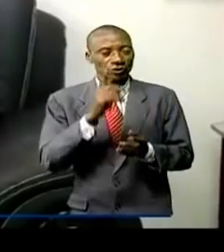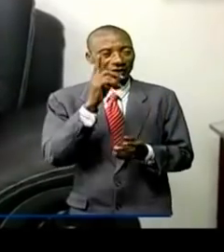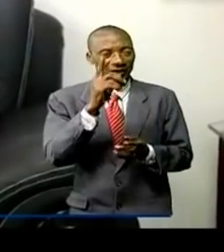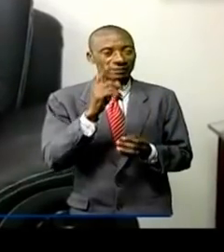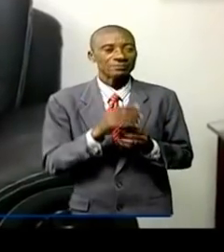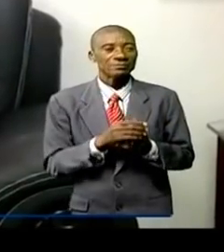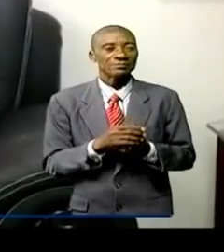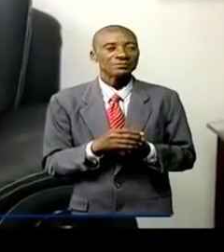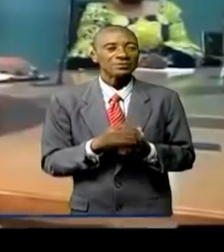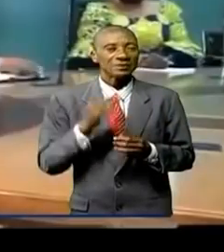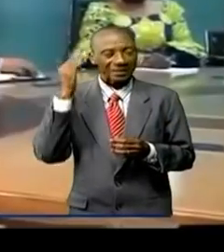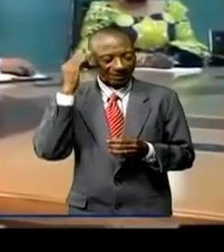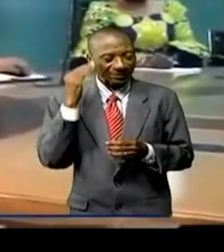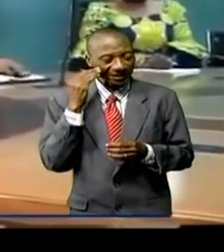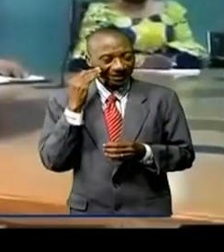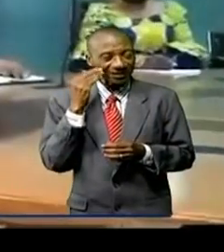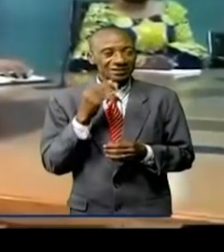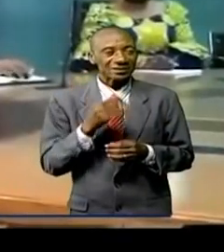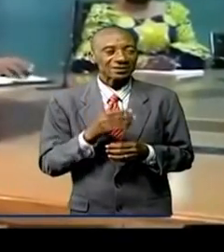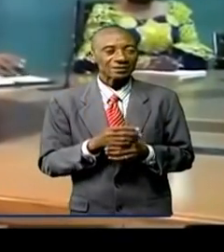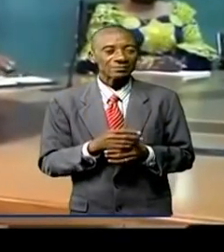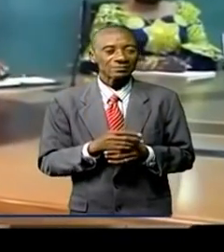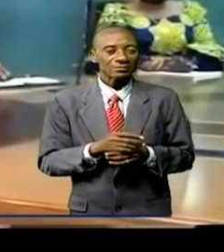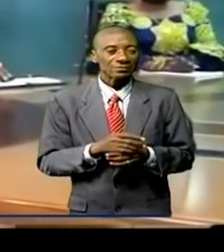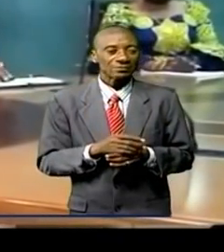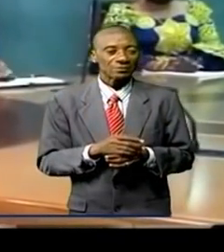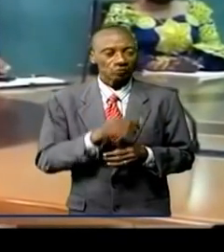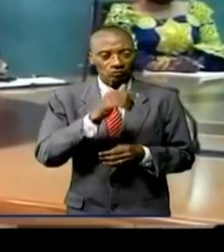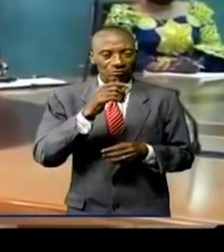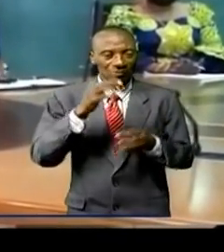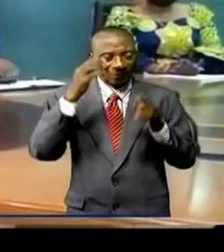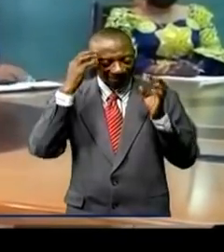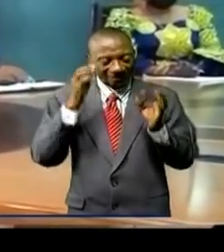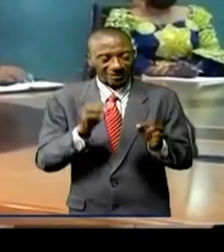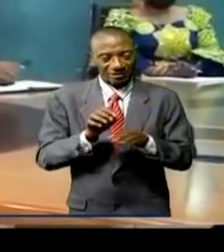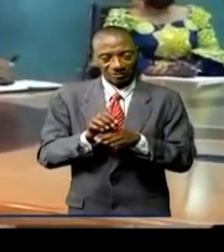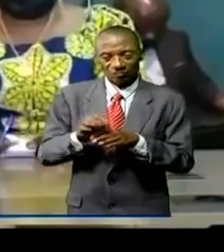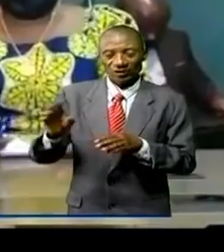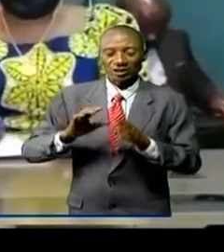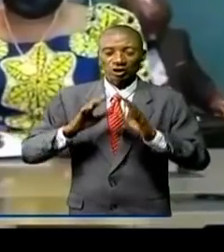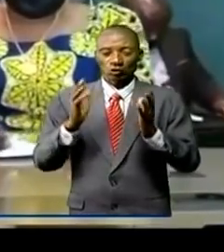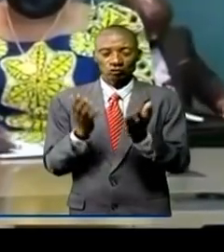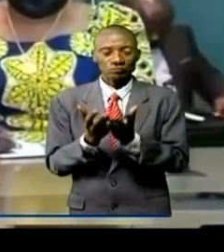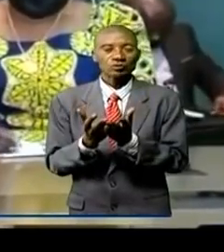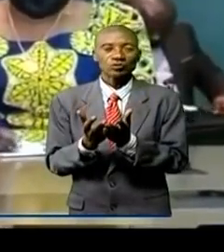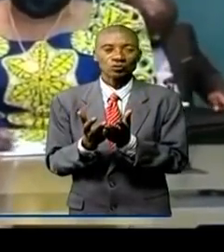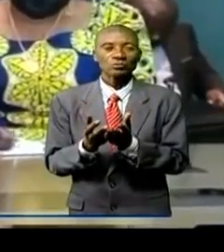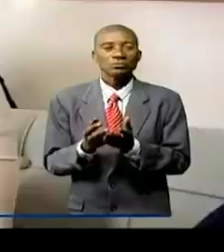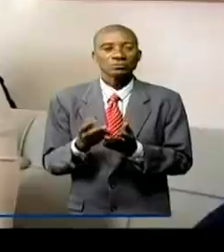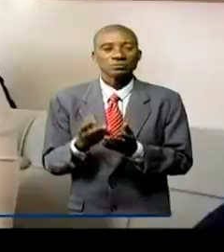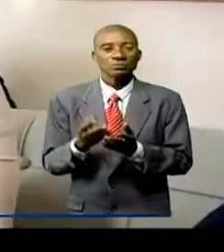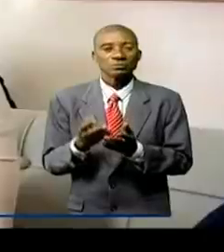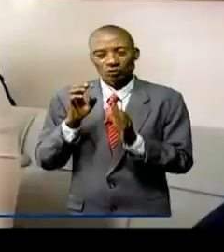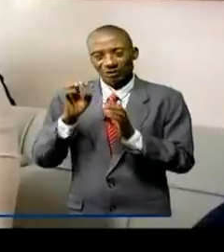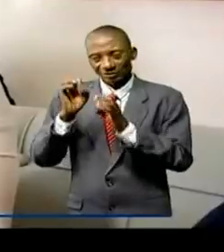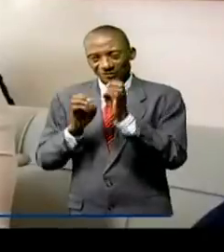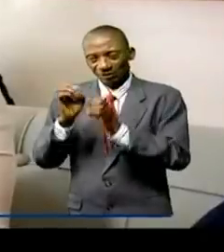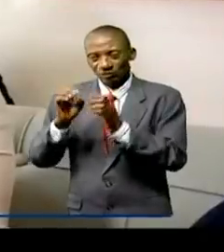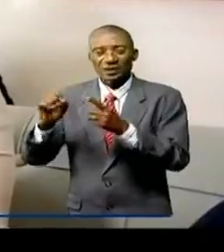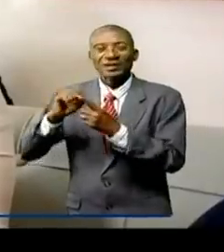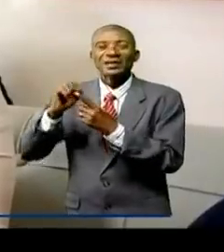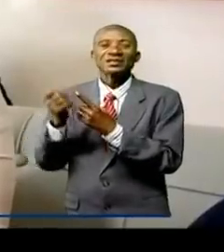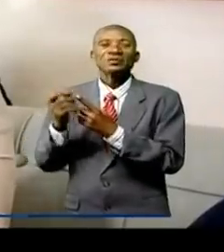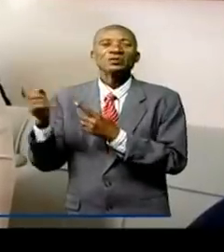vont venir pour qu'ensemble nous puissions constater. Enfin, il y aura une commission mixte pour pouvoir évaluer pour